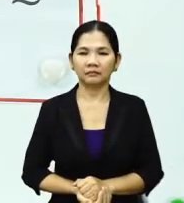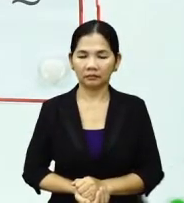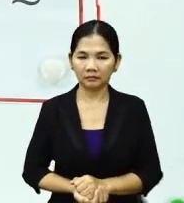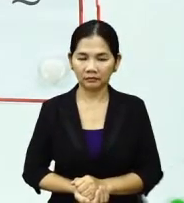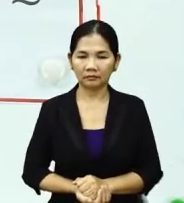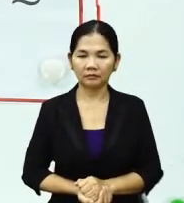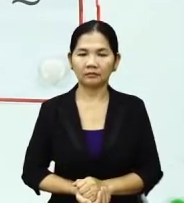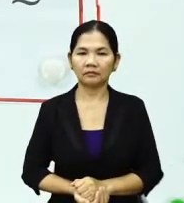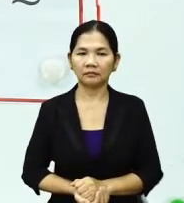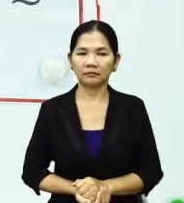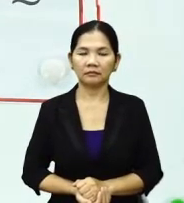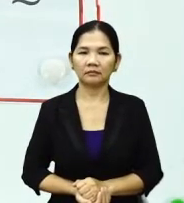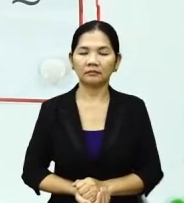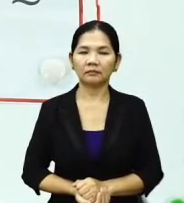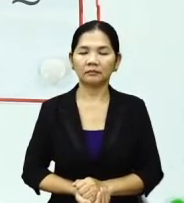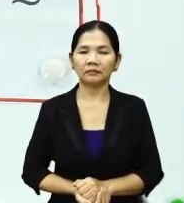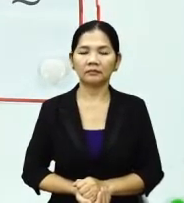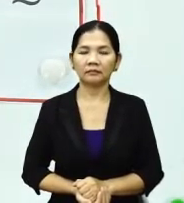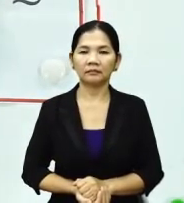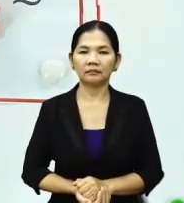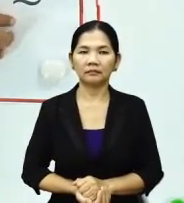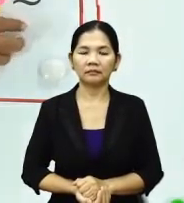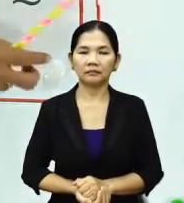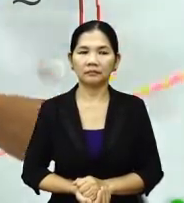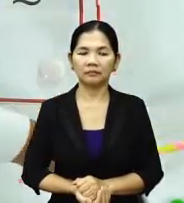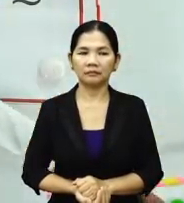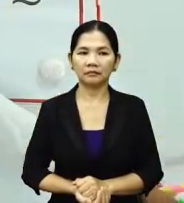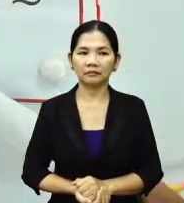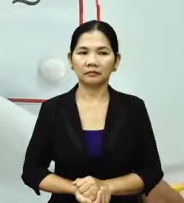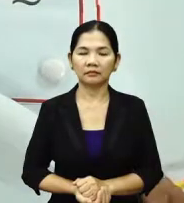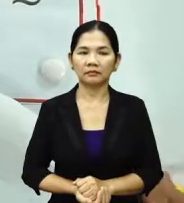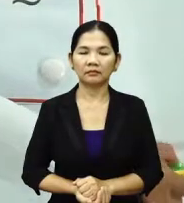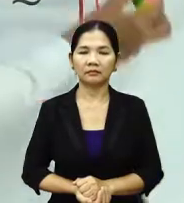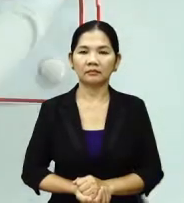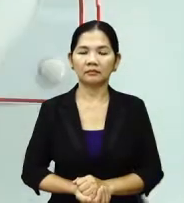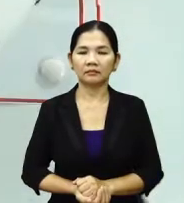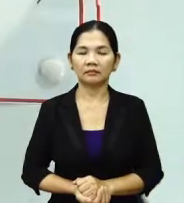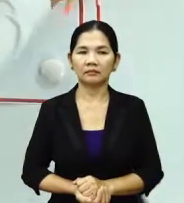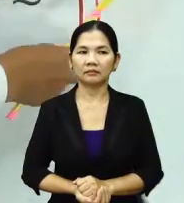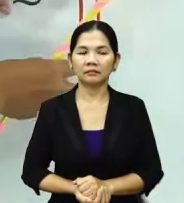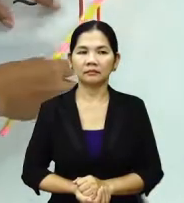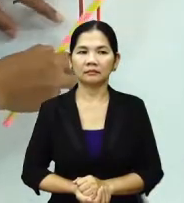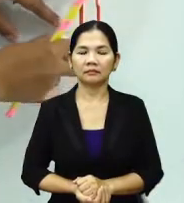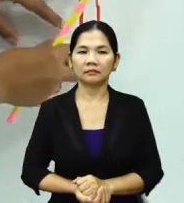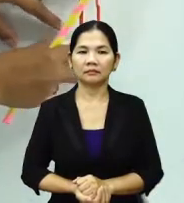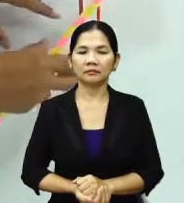pro lầm ol chà con tiền mà con